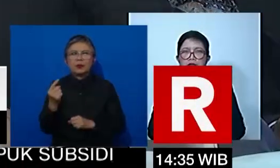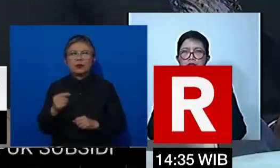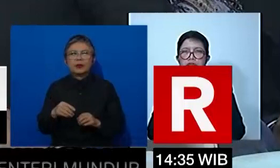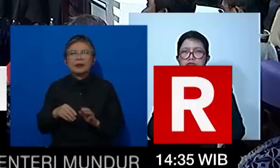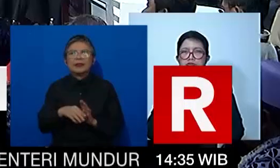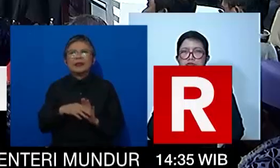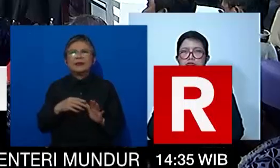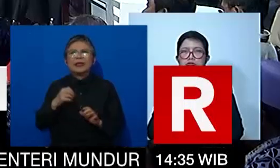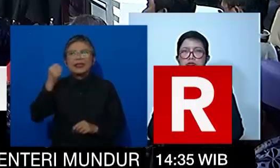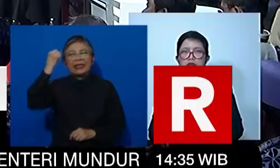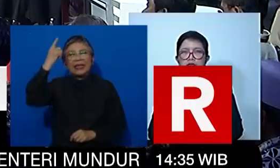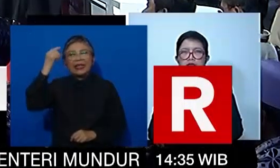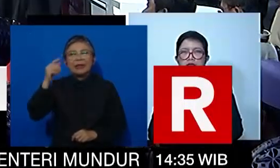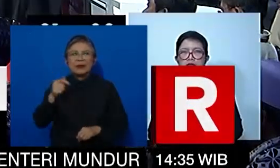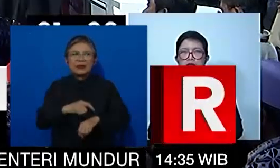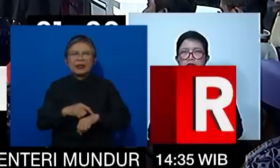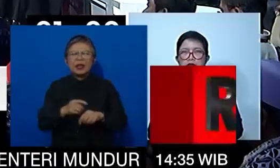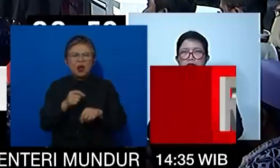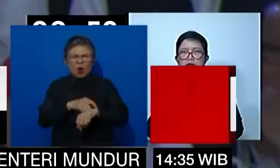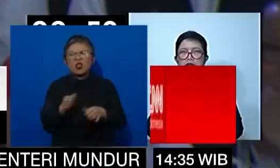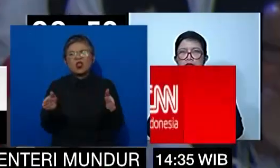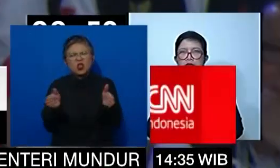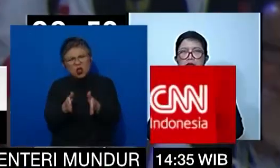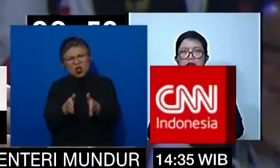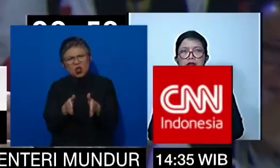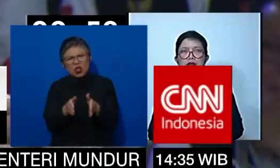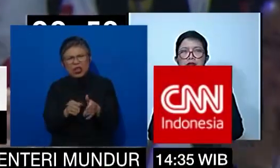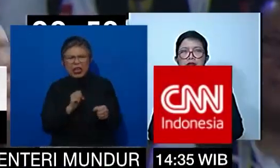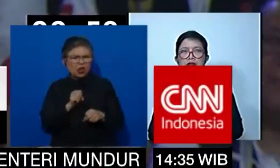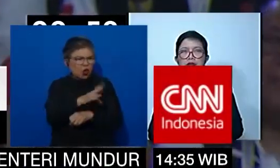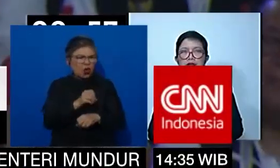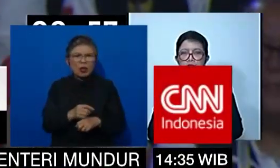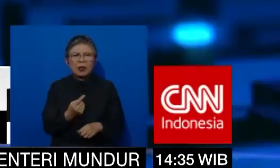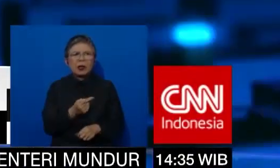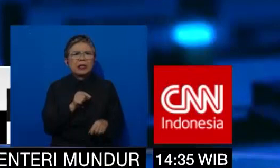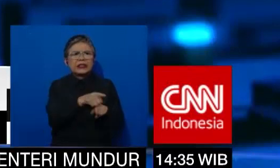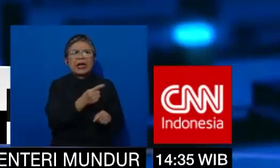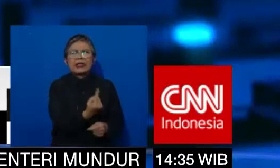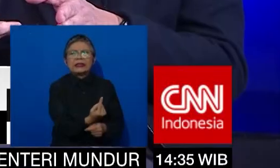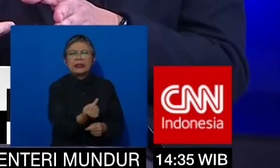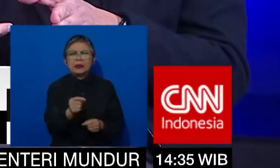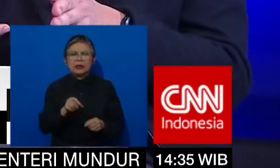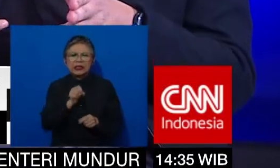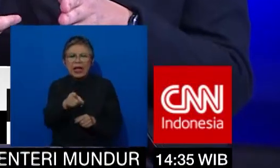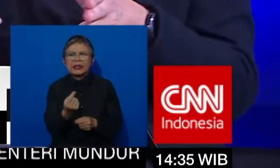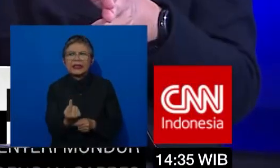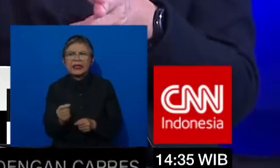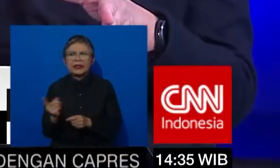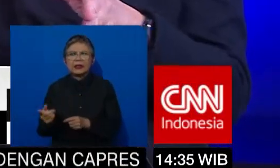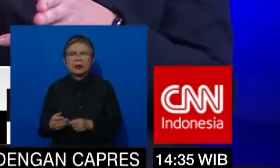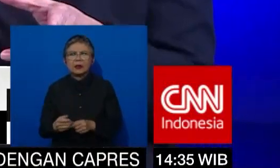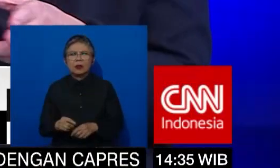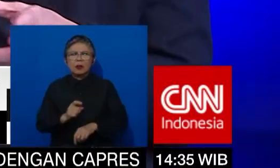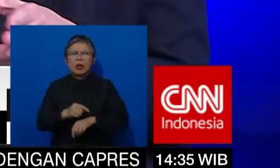narasi gagasan karena waktu habis akibat sikap serangan personal yang muncul. Kalau kita baca, apalagi dibuat oleh para